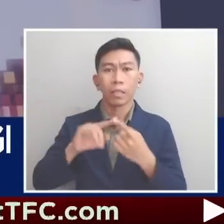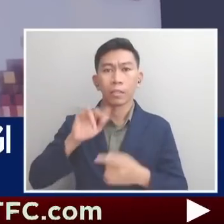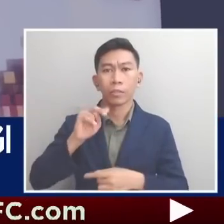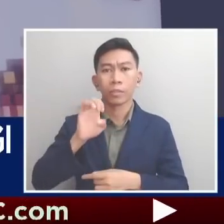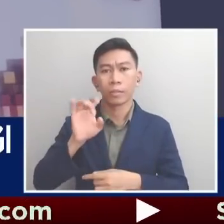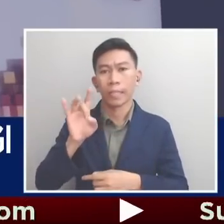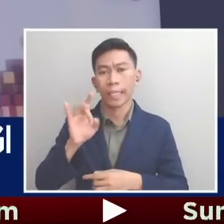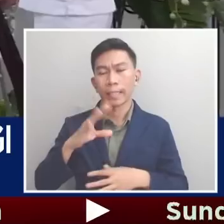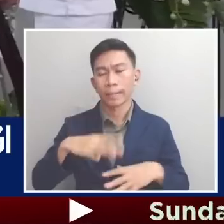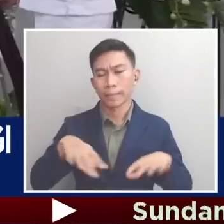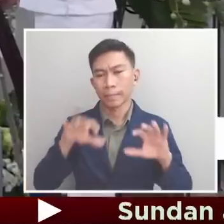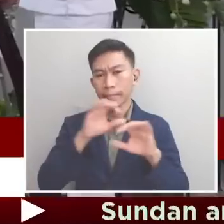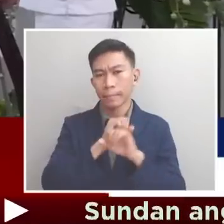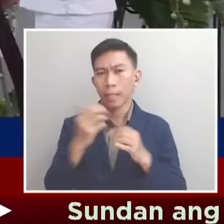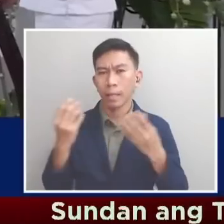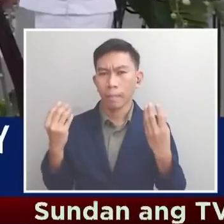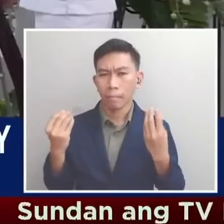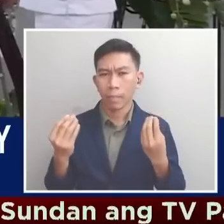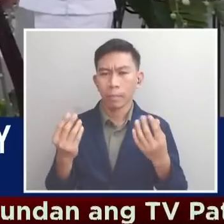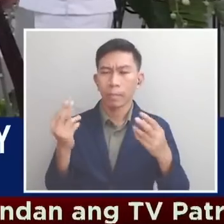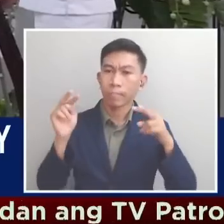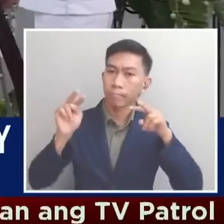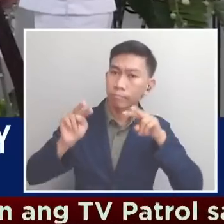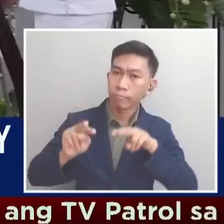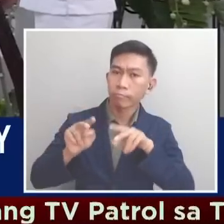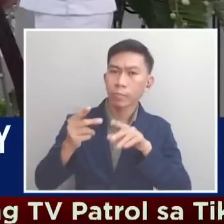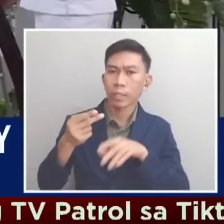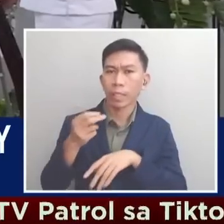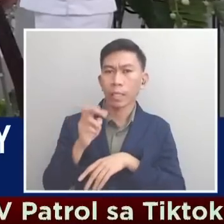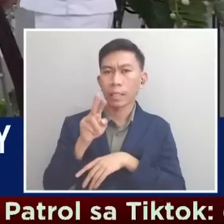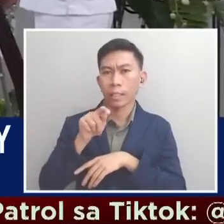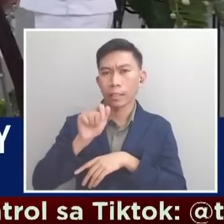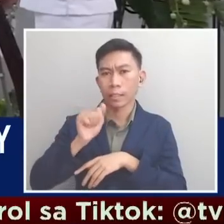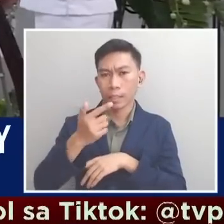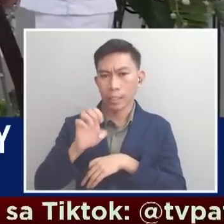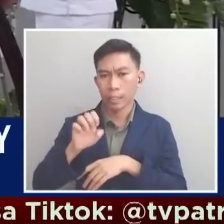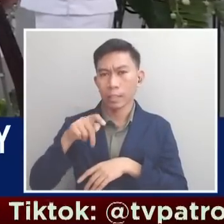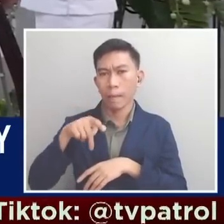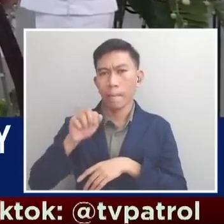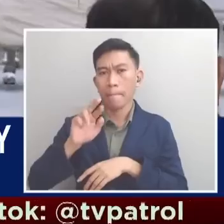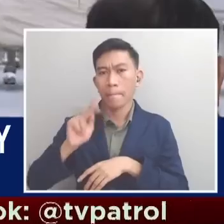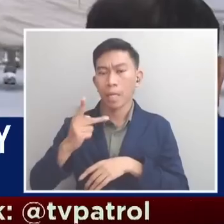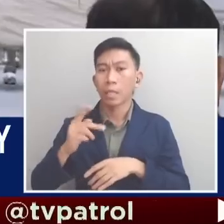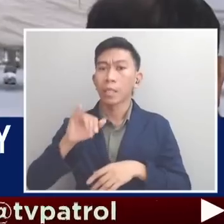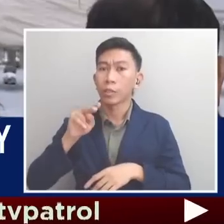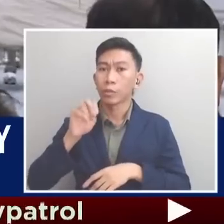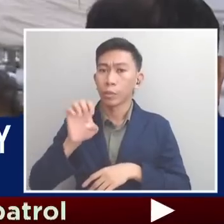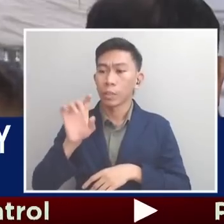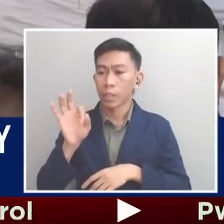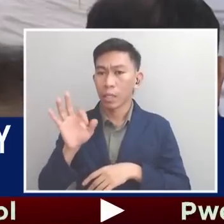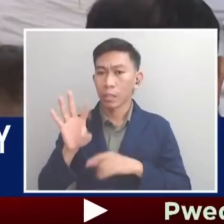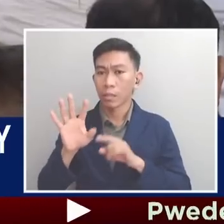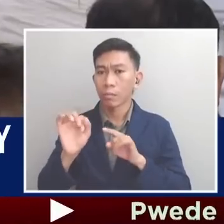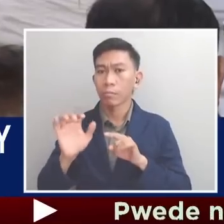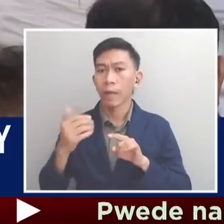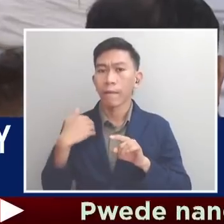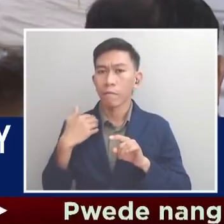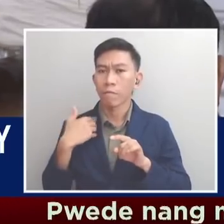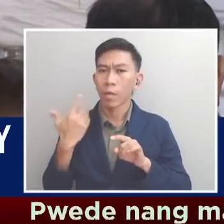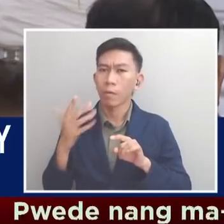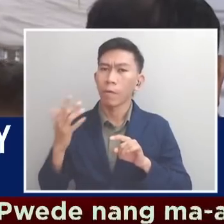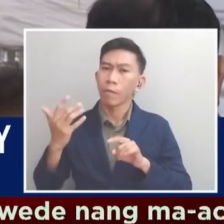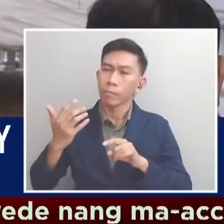sa Heritage Park. Sa June 19, dadalhin ang kanyang labi sa Senado para sa necrological rites bago ito ililipat sa Philippine